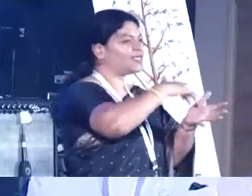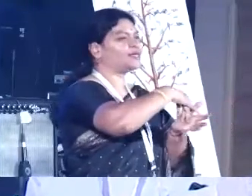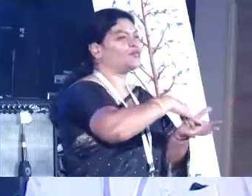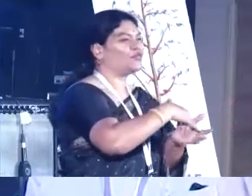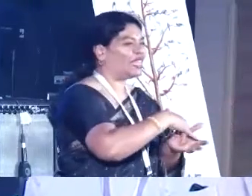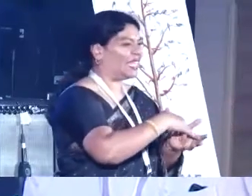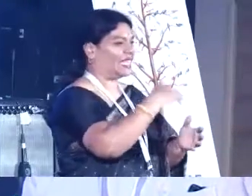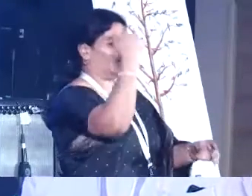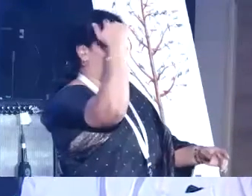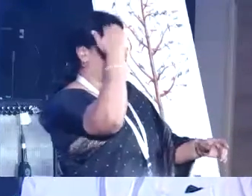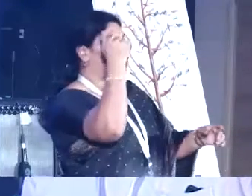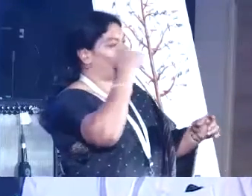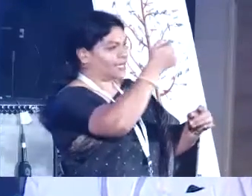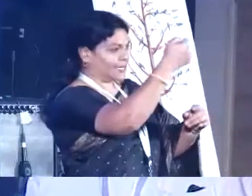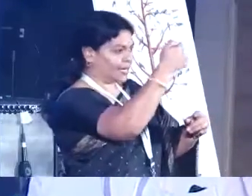रखता है कि वो विकलांग है।